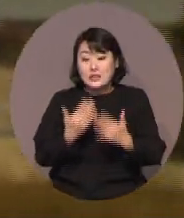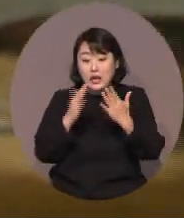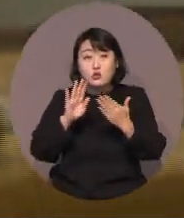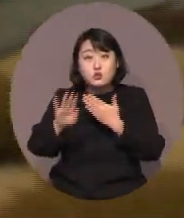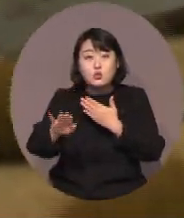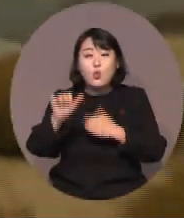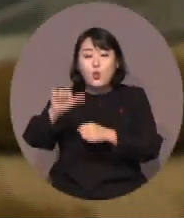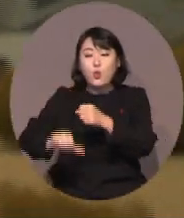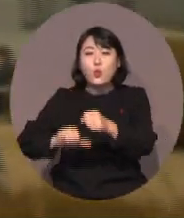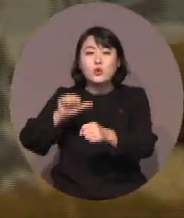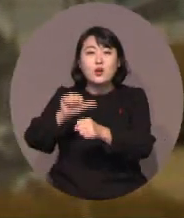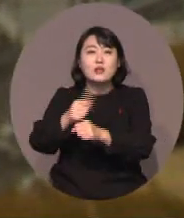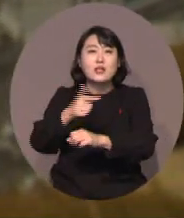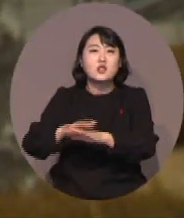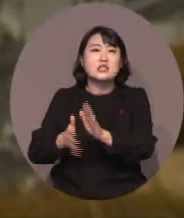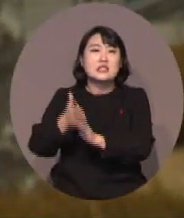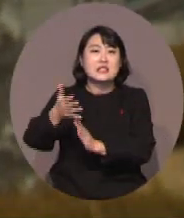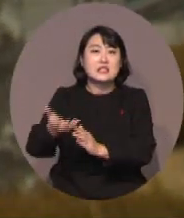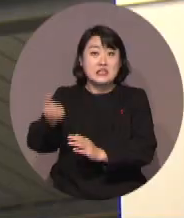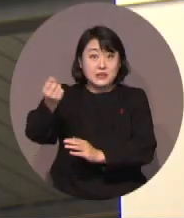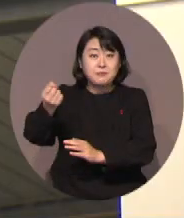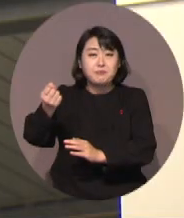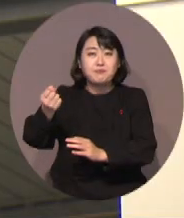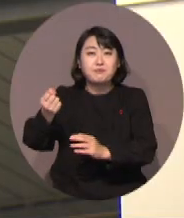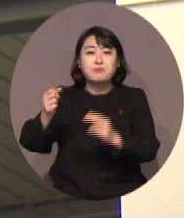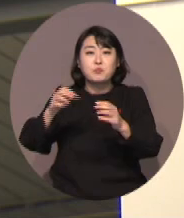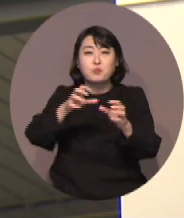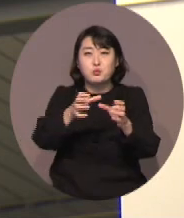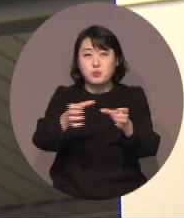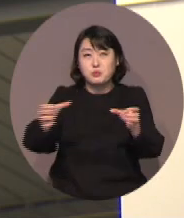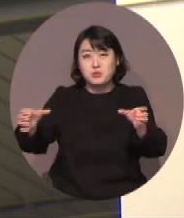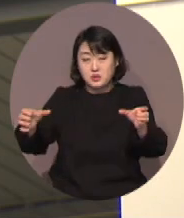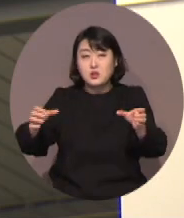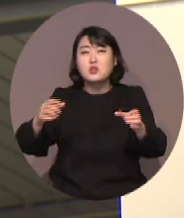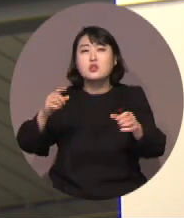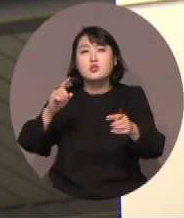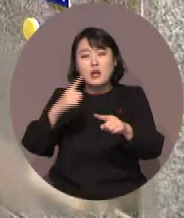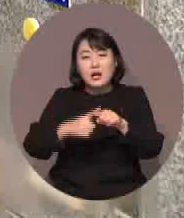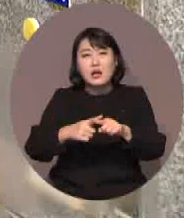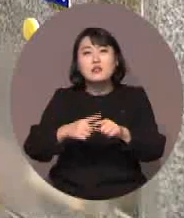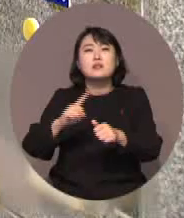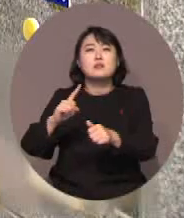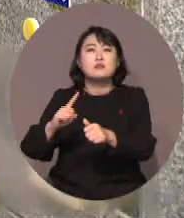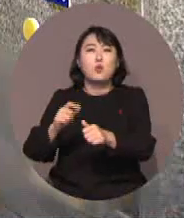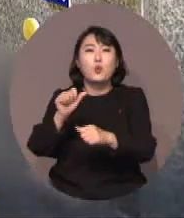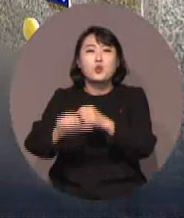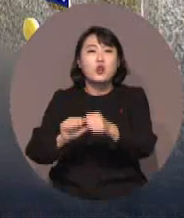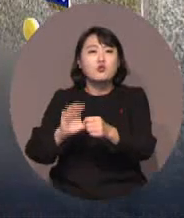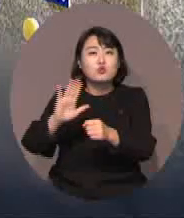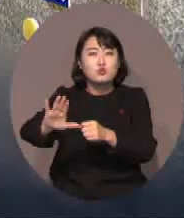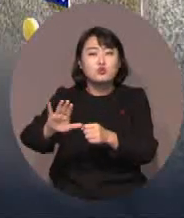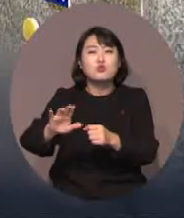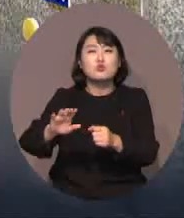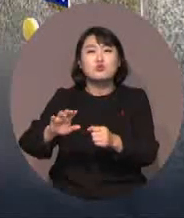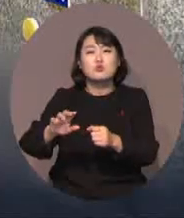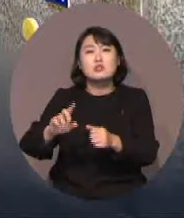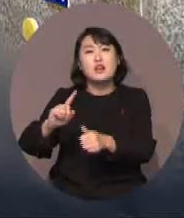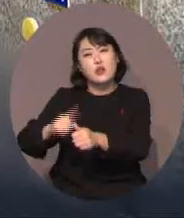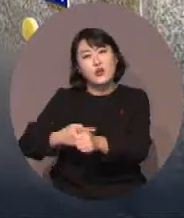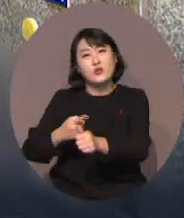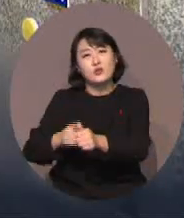5년간 대전시립 납골당에 모신 뒤 자연으로 돌려보냅니다 그동안 연락이 계속 없다가 이제 그